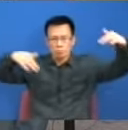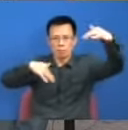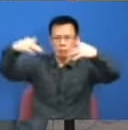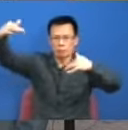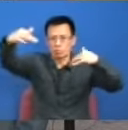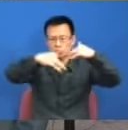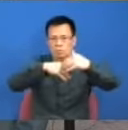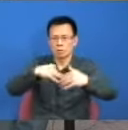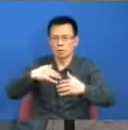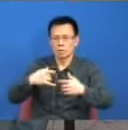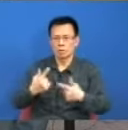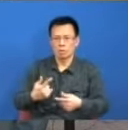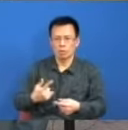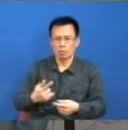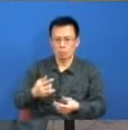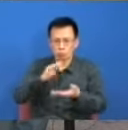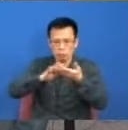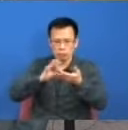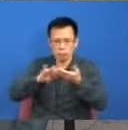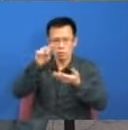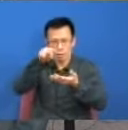是有布防的， 是 咁